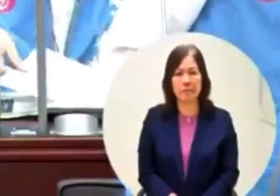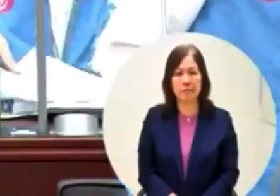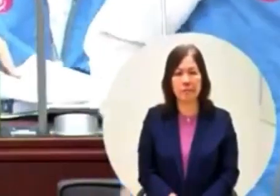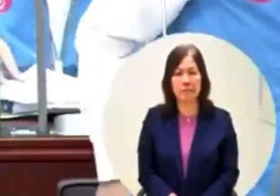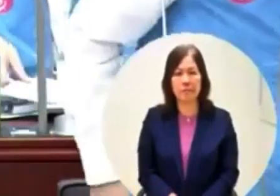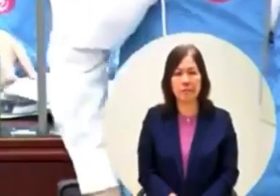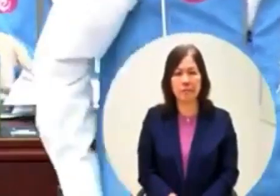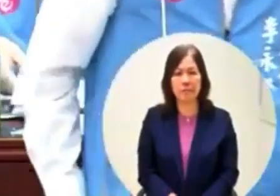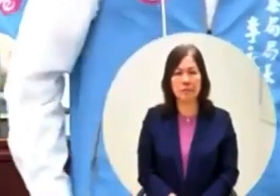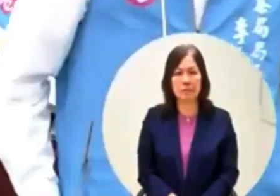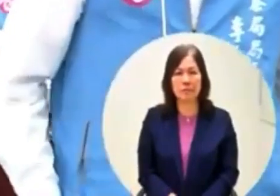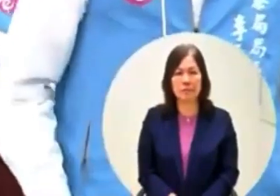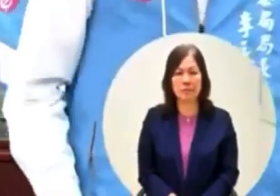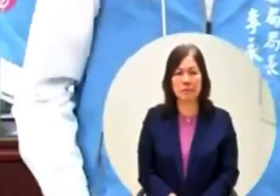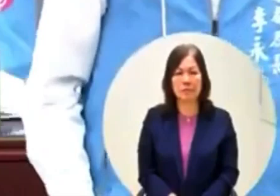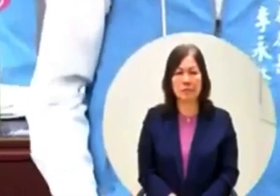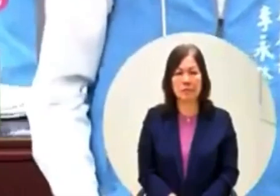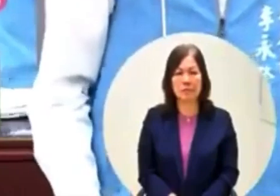謝謝